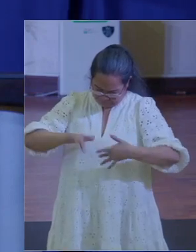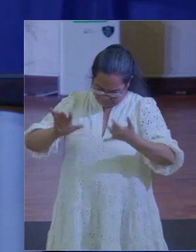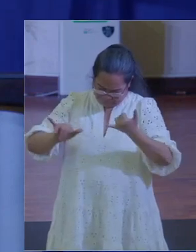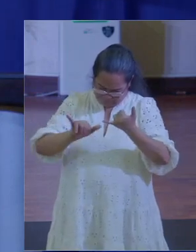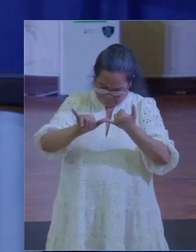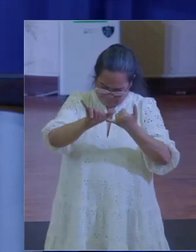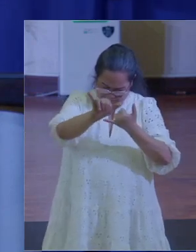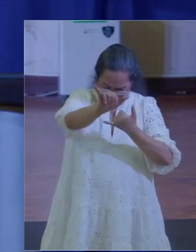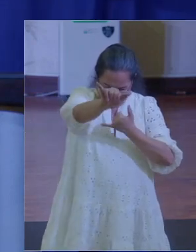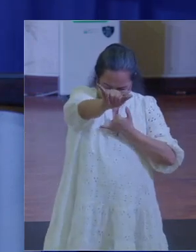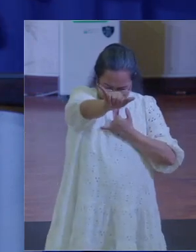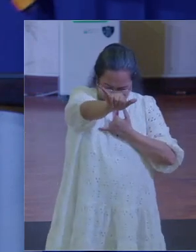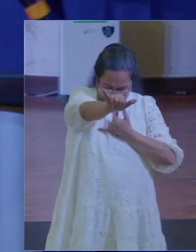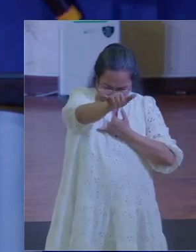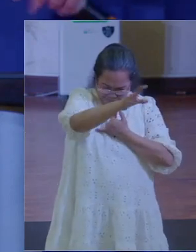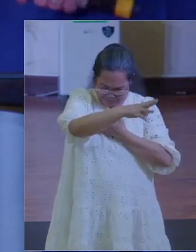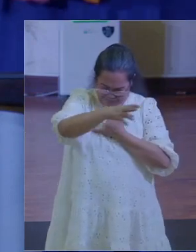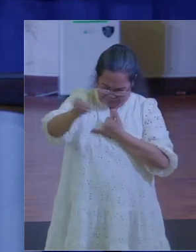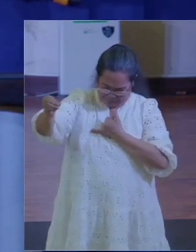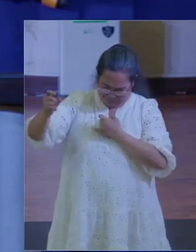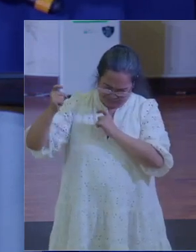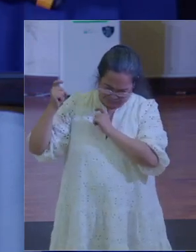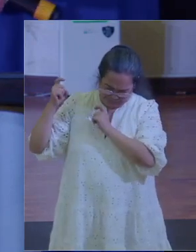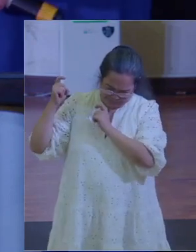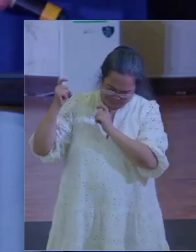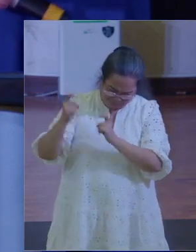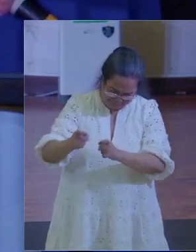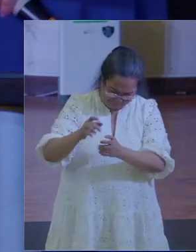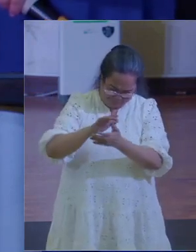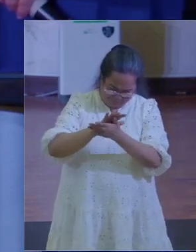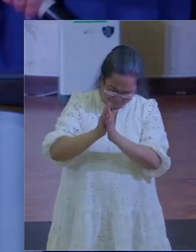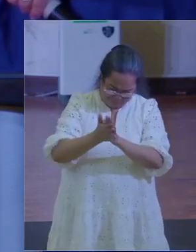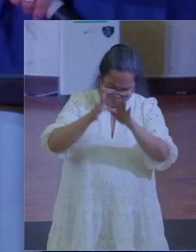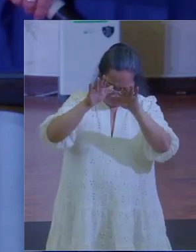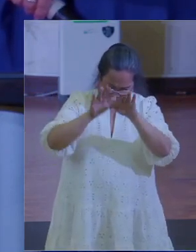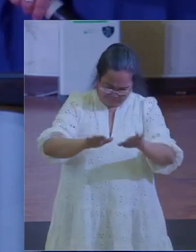hanggan. At sa regalo na maging anak